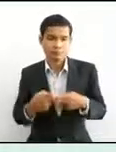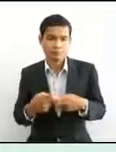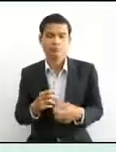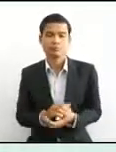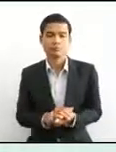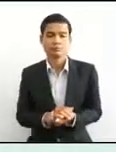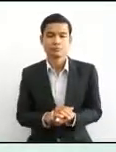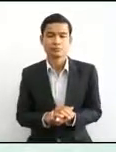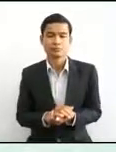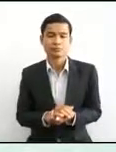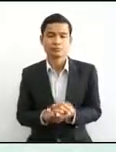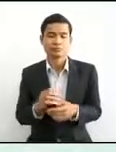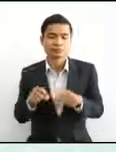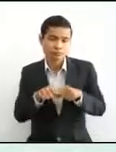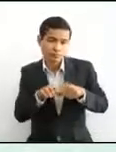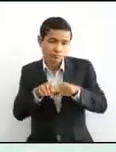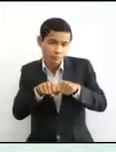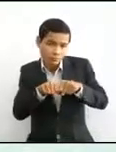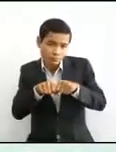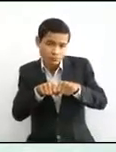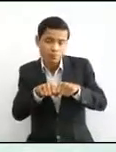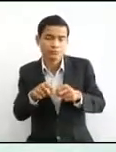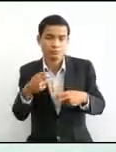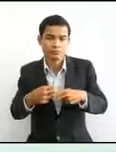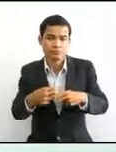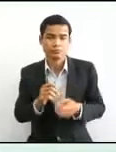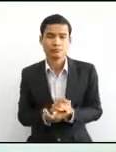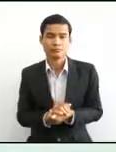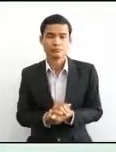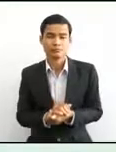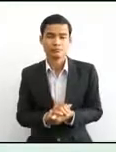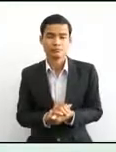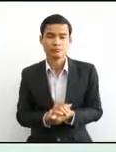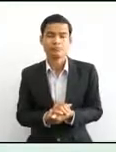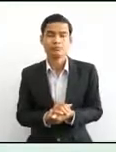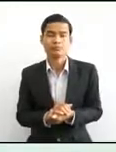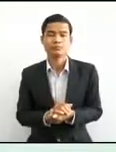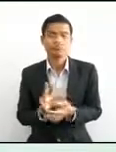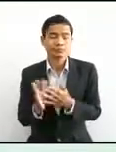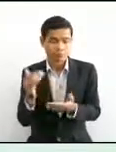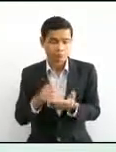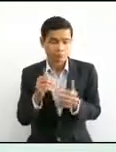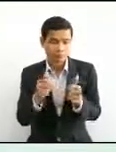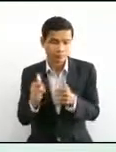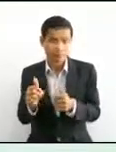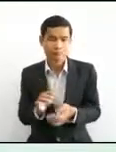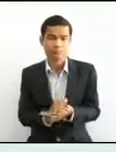tiết cơm tăng bảy cha là mình tên cơm ta